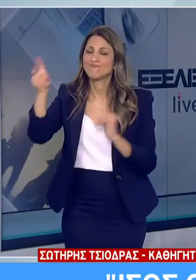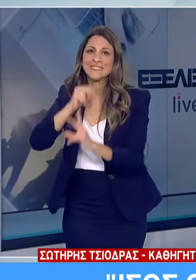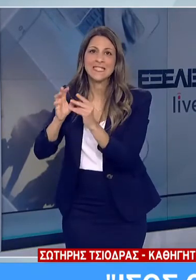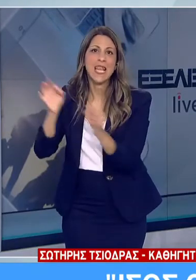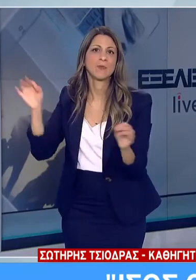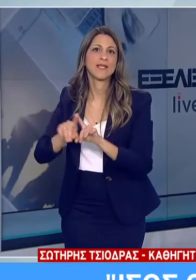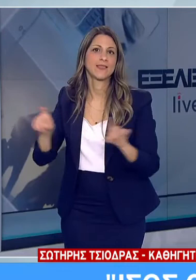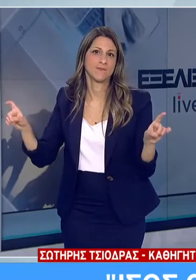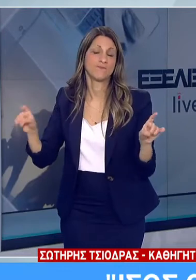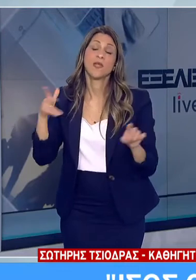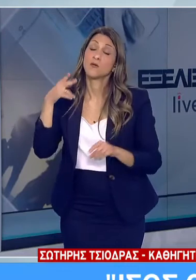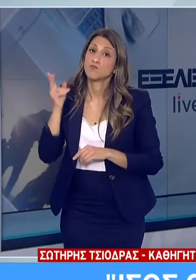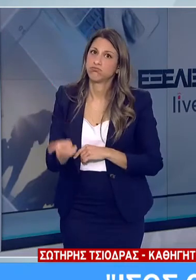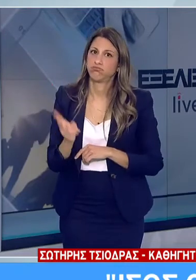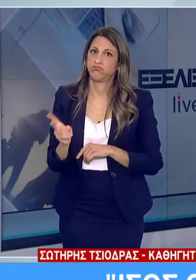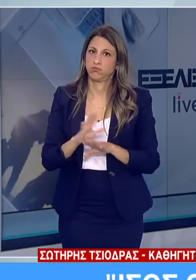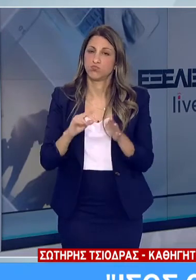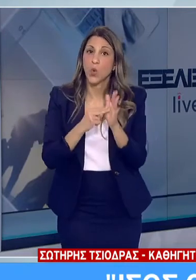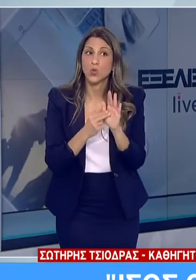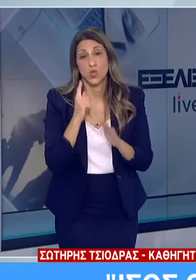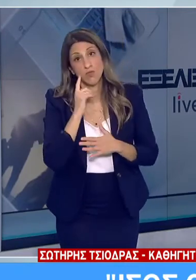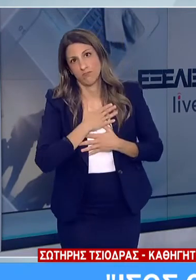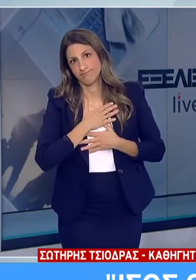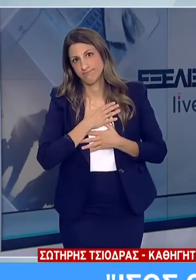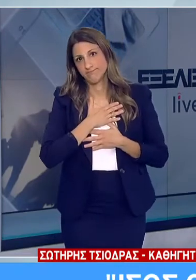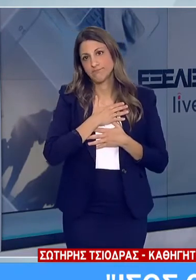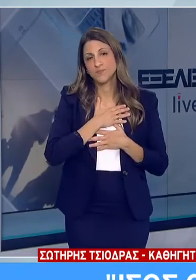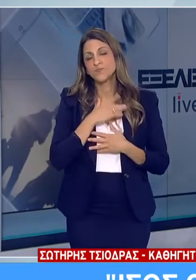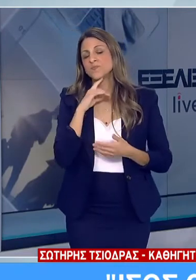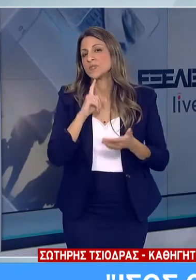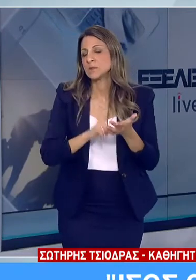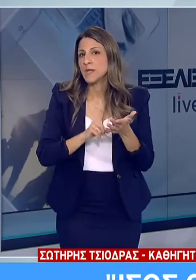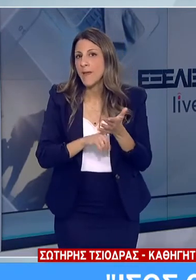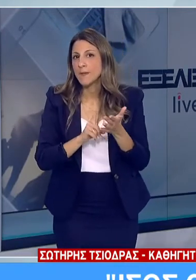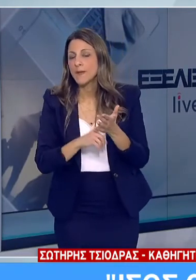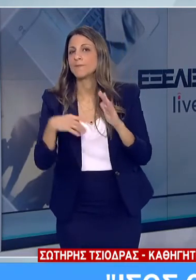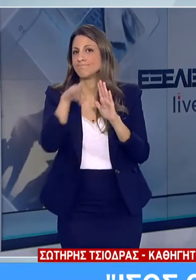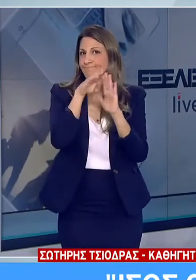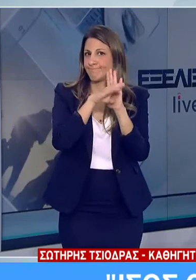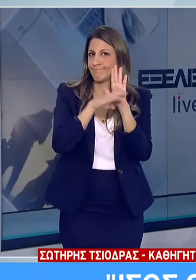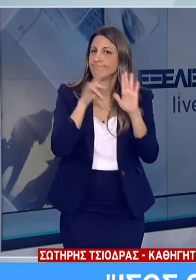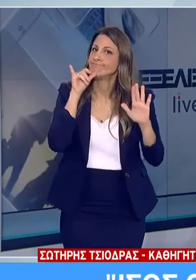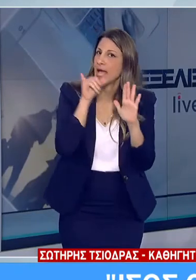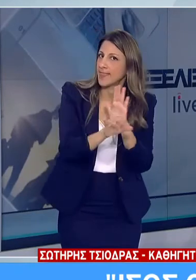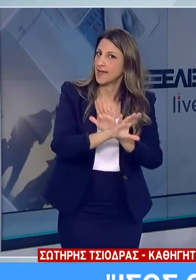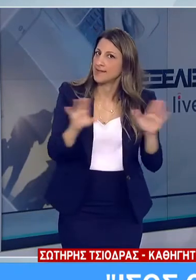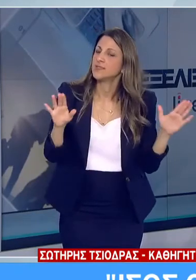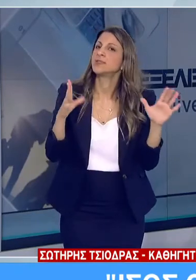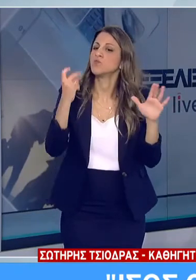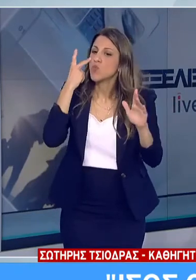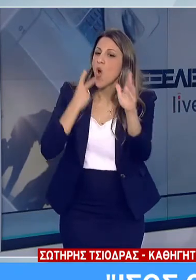ανεξέλεγκτες καταστάσεις. Θέλει πολύ προσοχή, κατά τη γνώμη μου. Θα πρέπει να γίνει με ειδικούς κανόνες, θα πρέπει να γίνει με